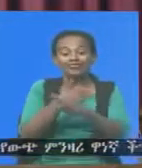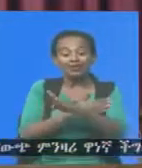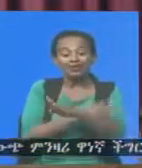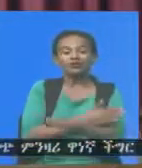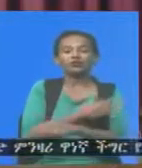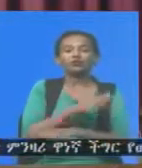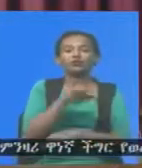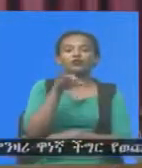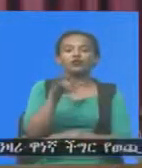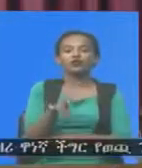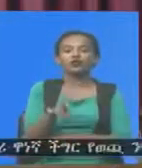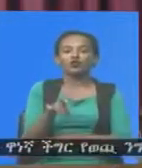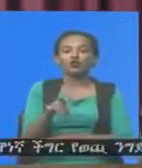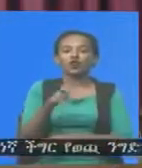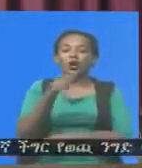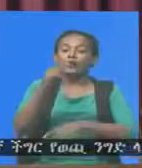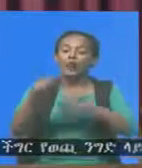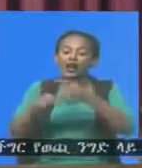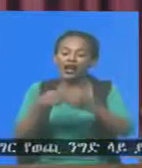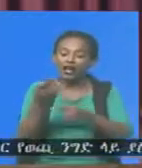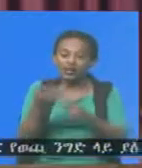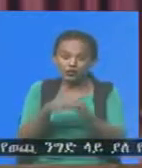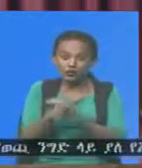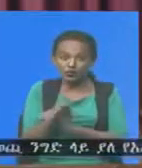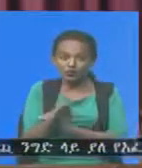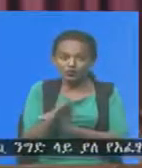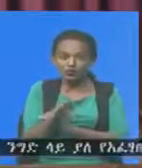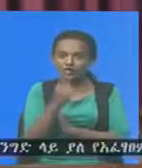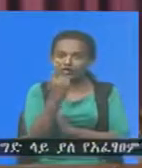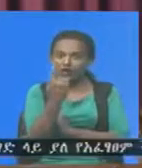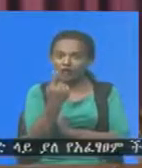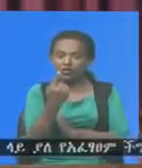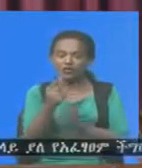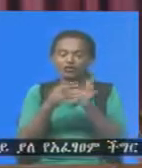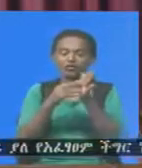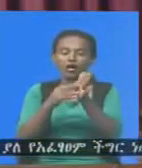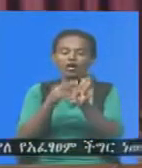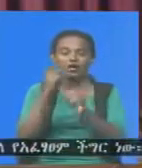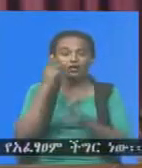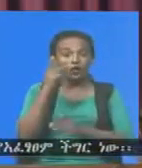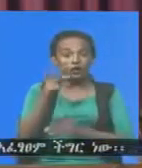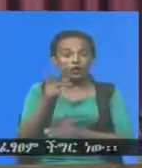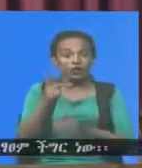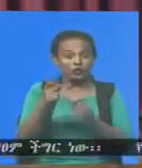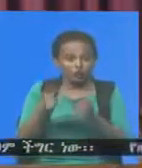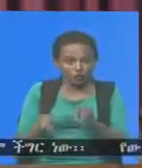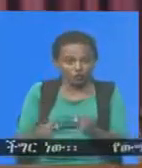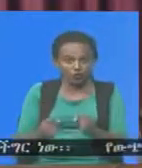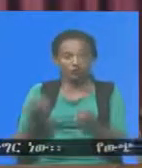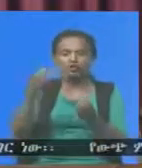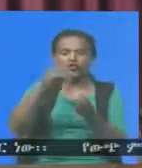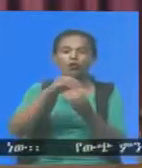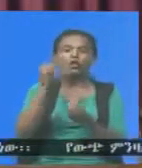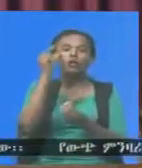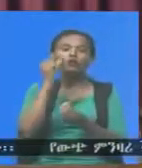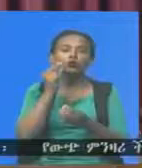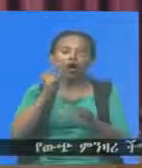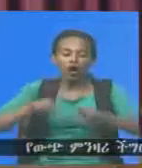የሚፈልጉ በአካሄዳችን ውስጥ እንደ አንድ ምሳሌ ቢታይም በተጨማሪ የቡና